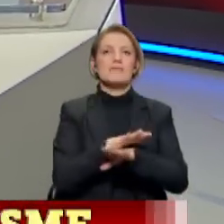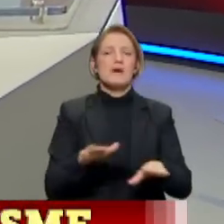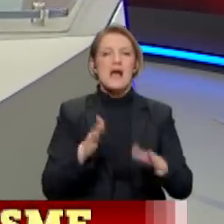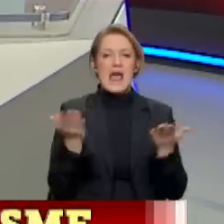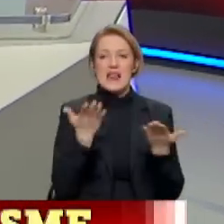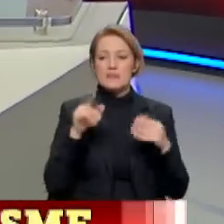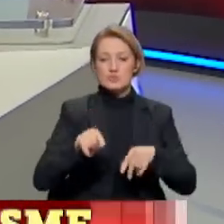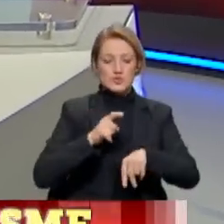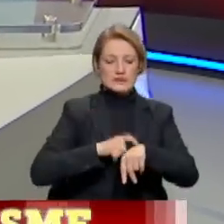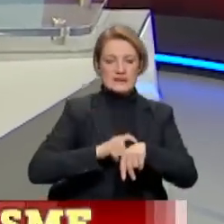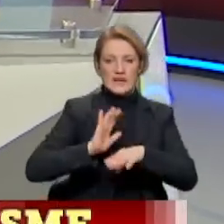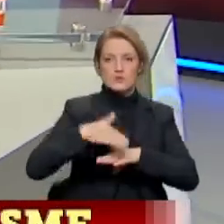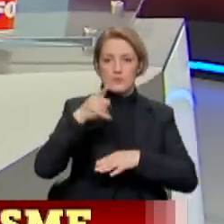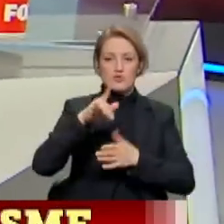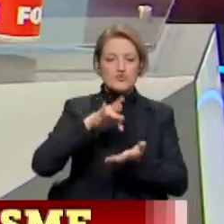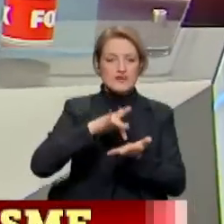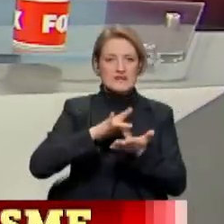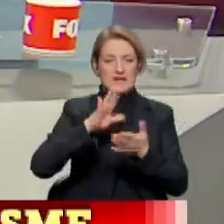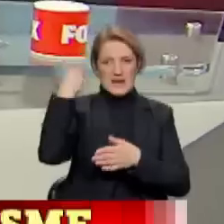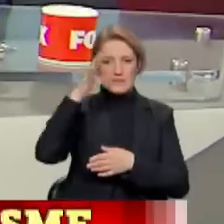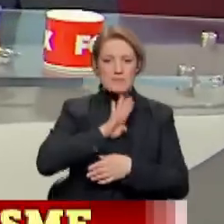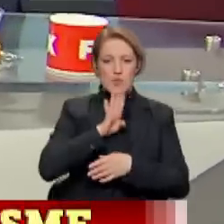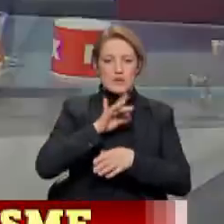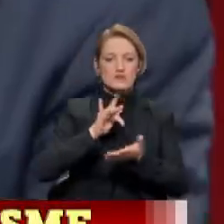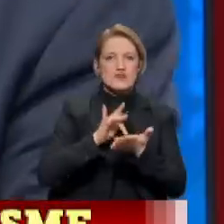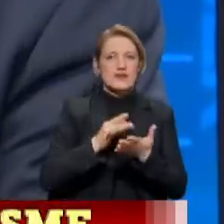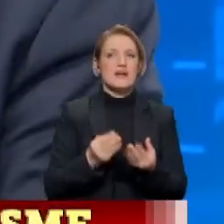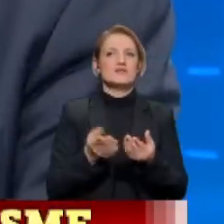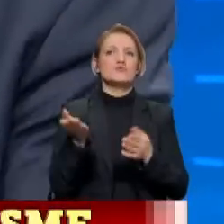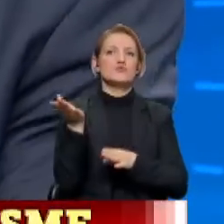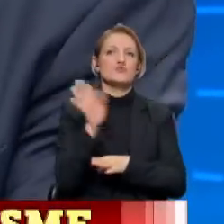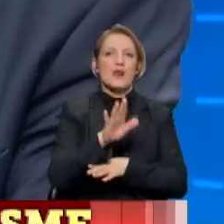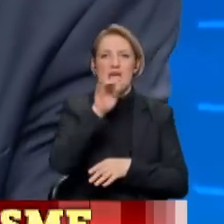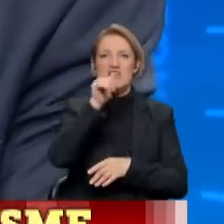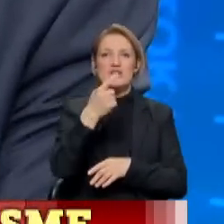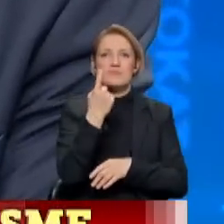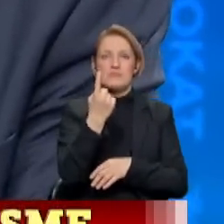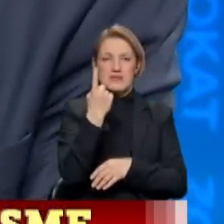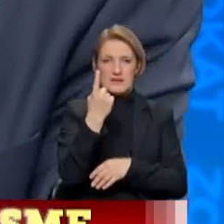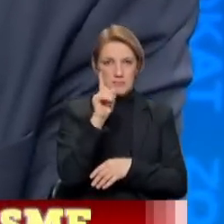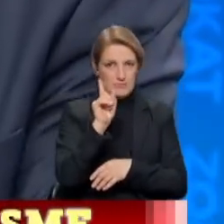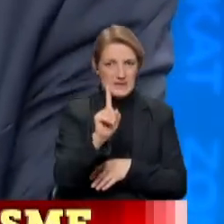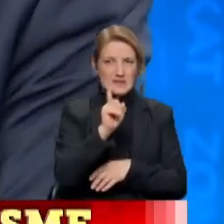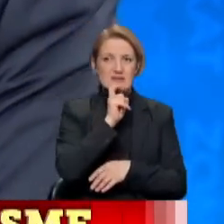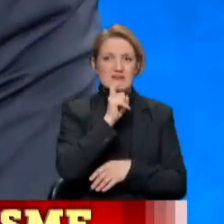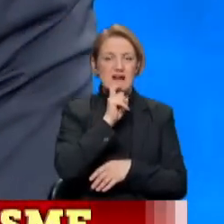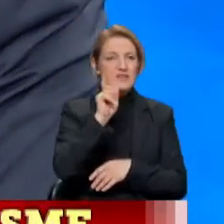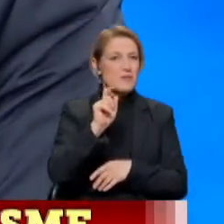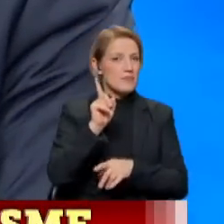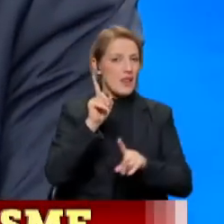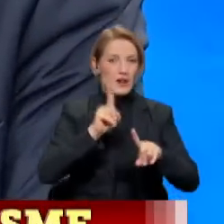masanın hele bu saatten sonra bu cezadan, İmamoğlu'na verilen bu cezadan sonra hiçbirinin bir yanlış yapma lüksü